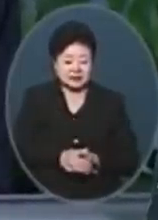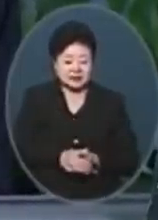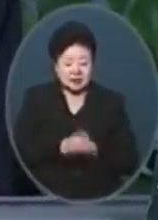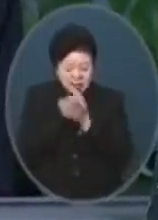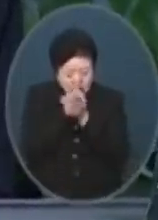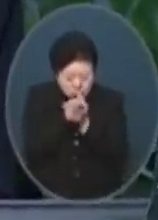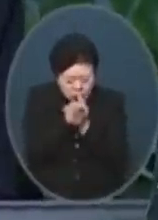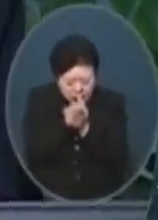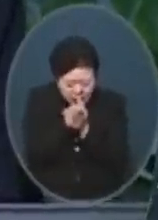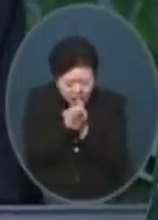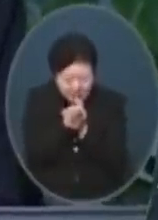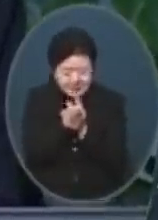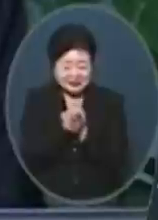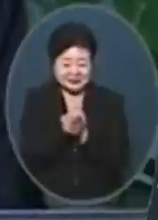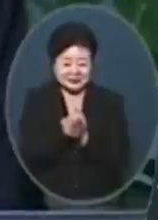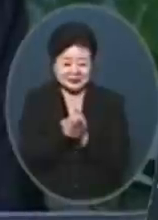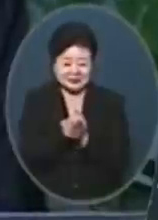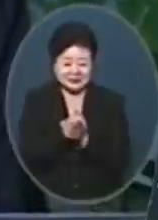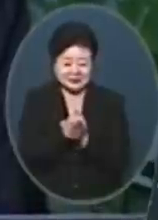기도를 하니까